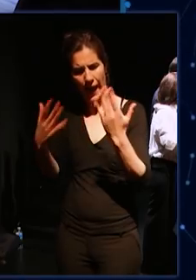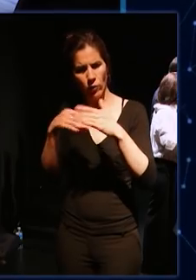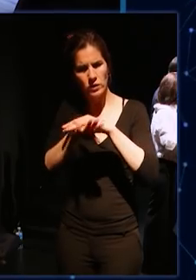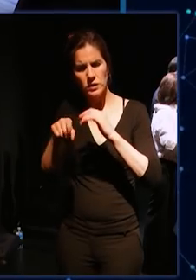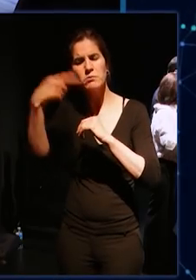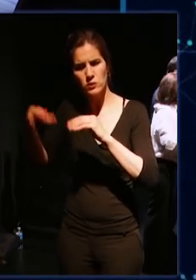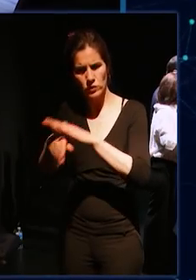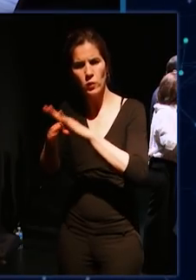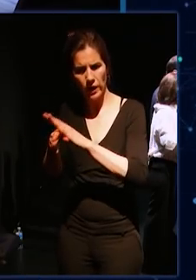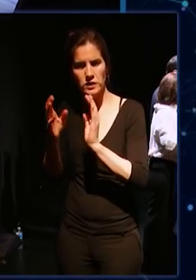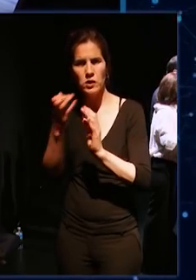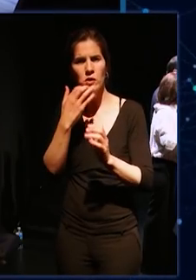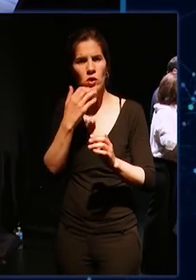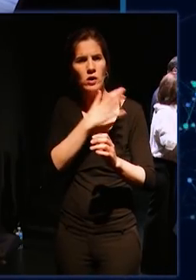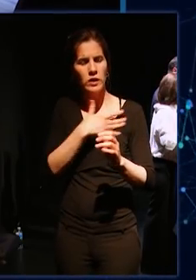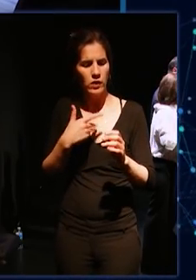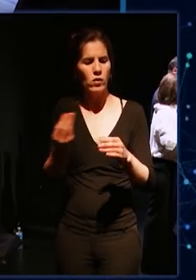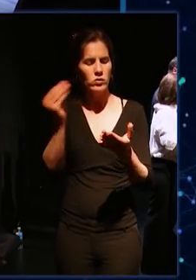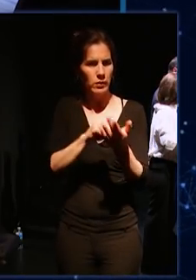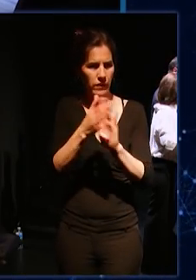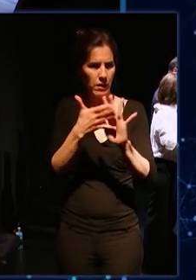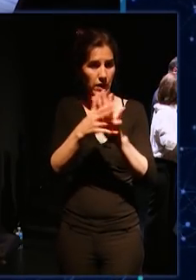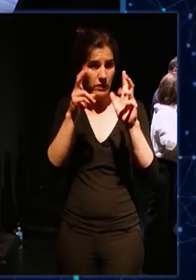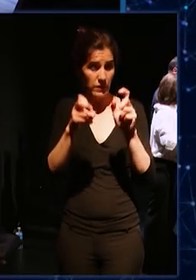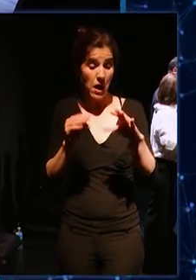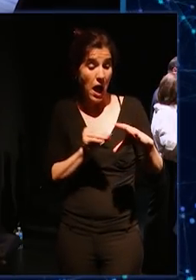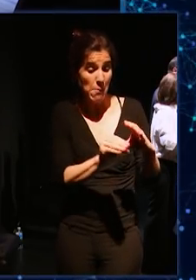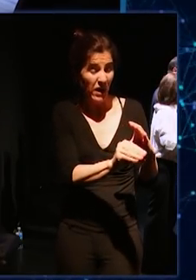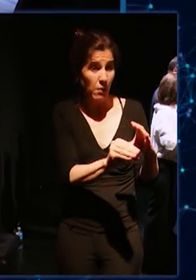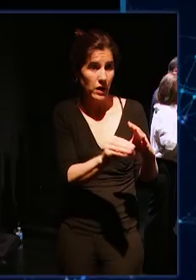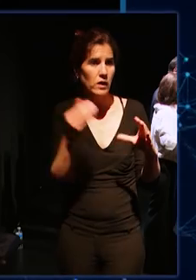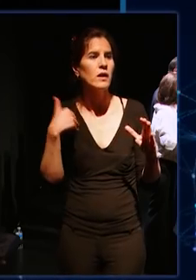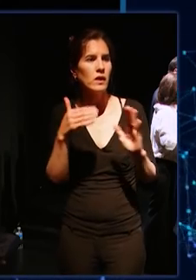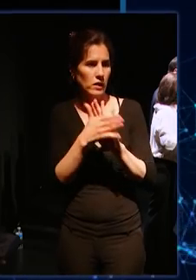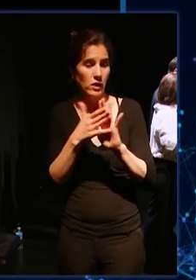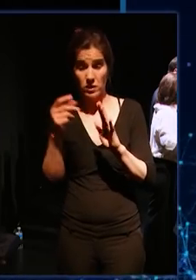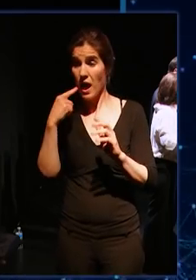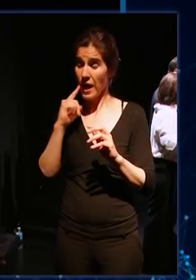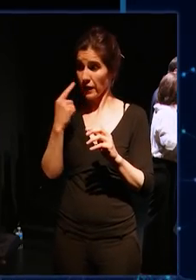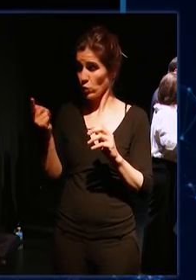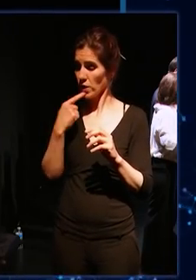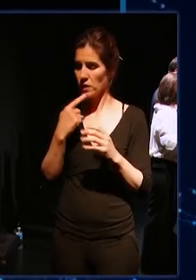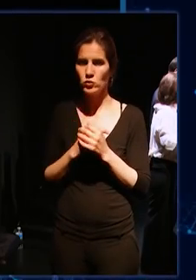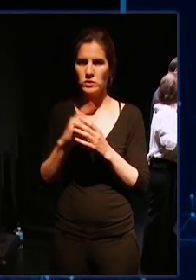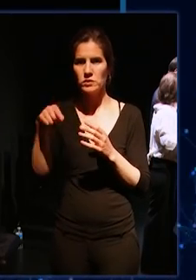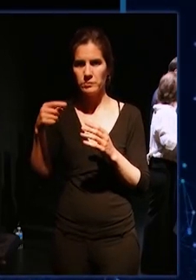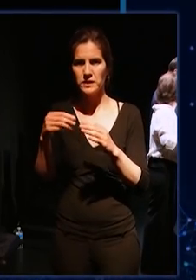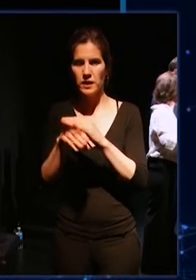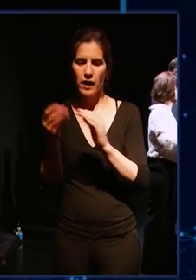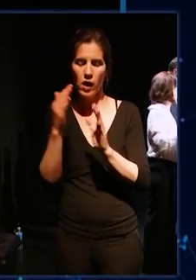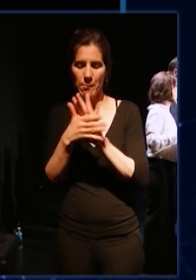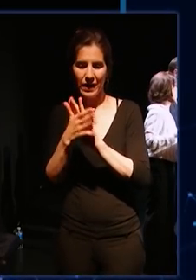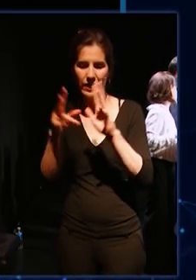de mobilitat, el tema de l'aparcament, i ja el comentarem, com dius Enric, en el moment de comerç.